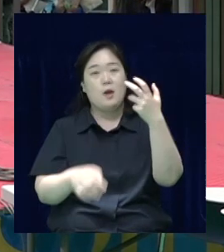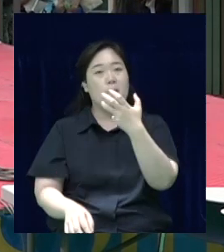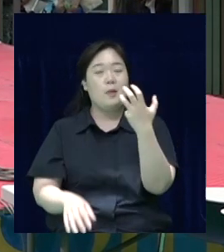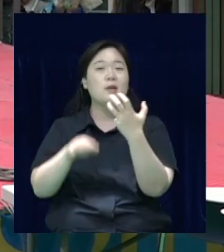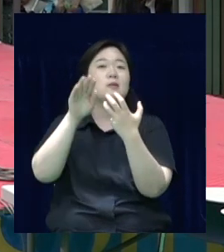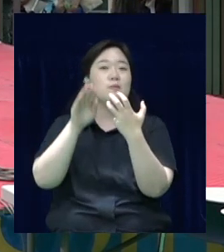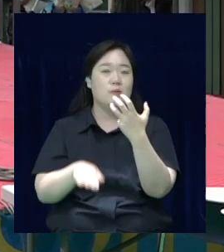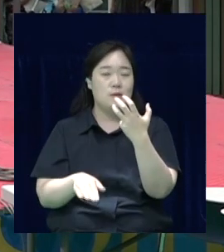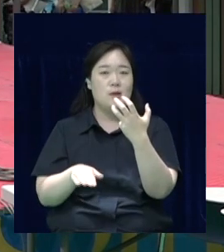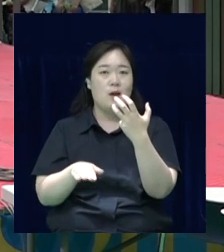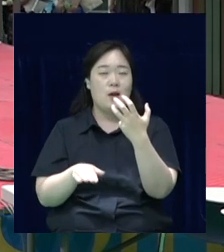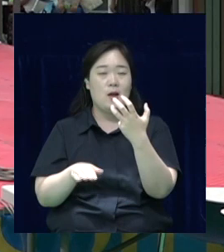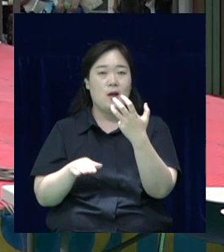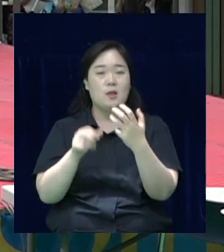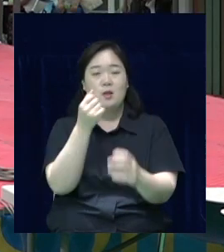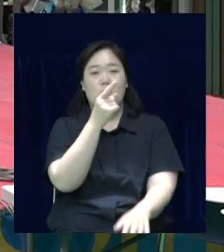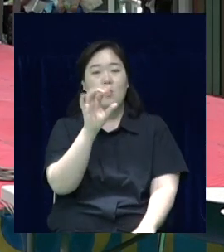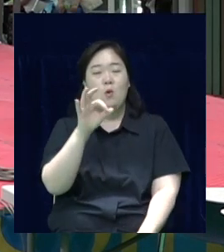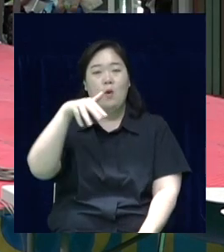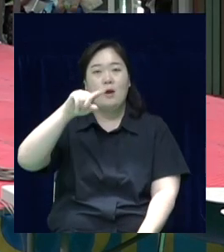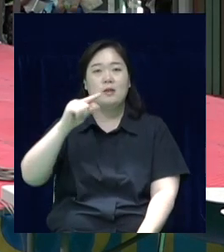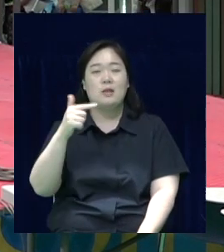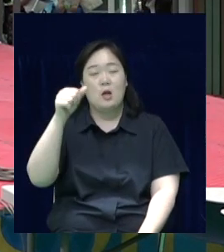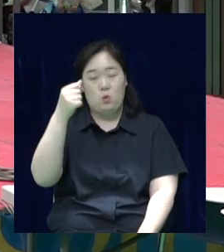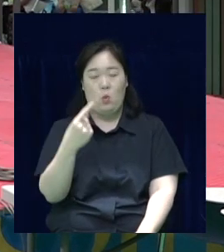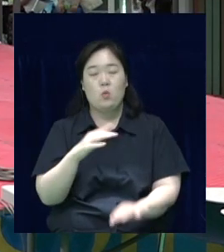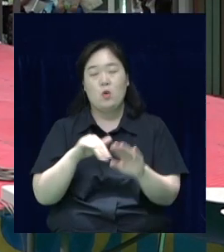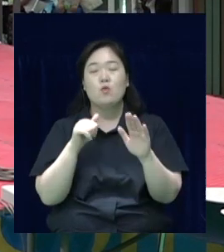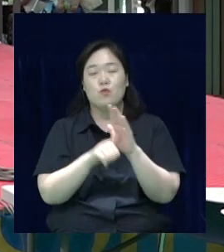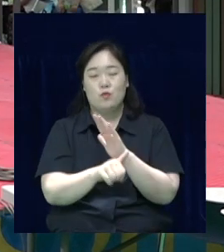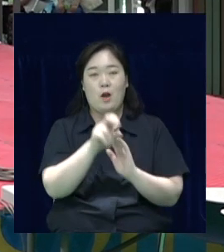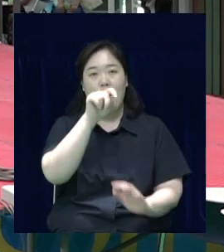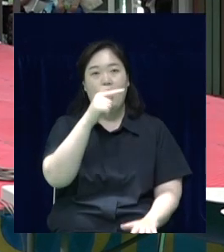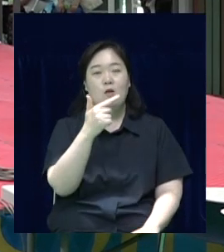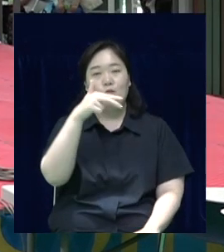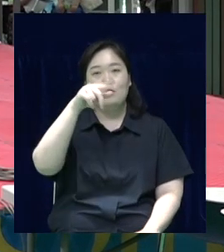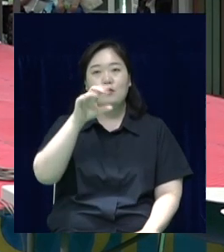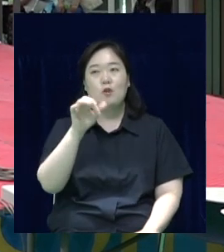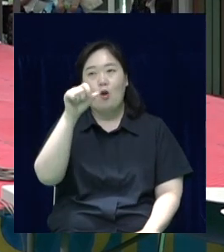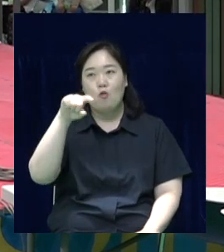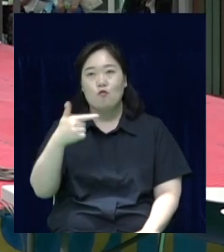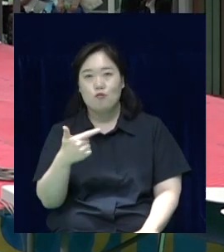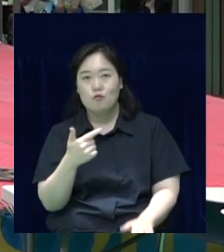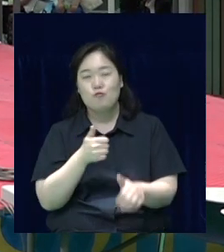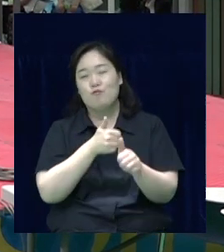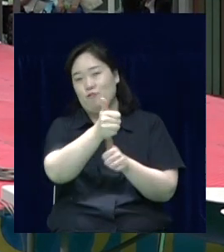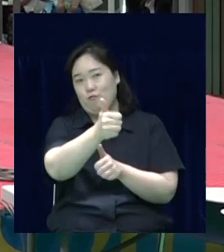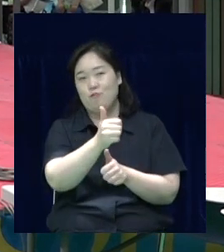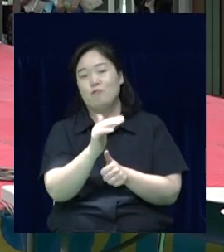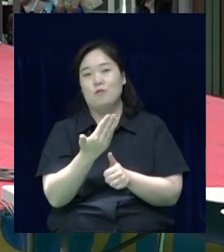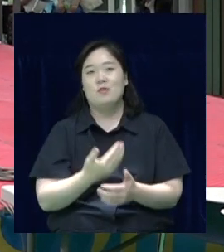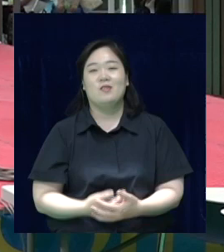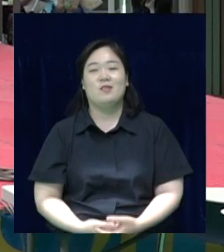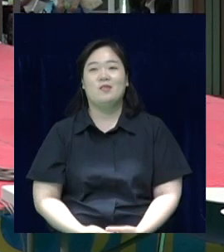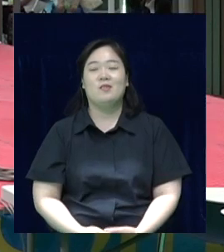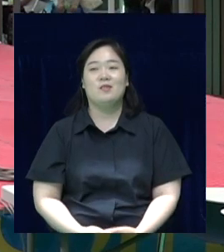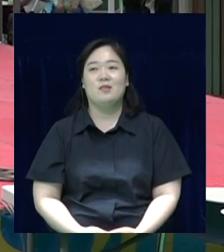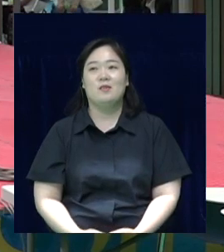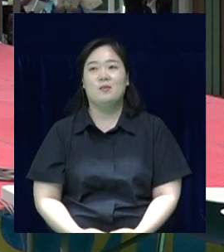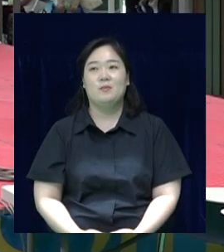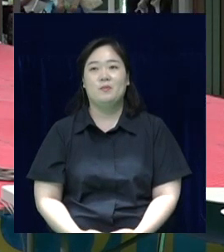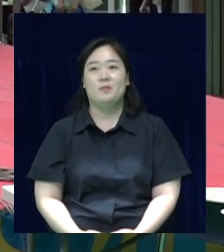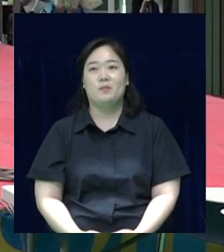이하 체급에서는 황찬호 선수가 지금 문정훈 선수를 제쳤습니다. 예, 행운의 1위를 하게 됐죠. 네. 예,